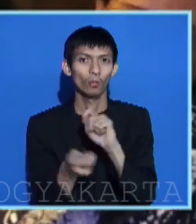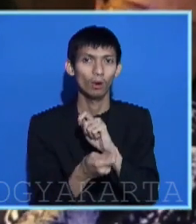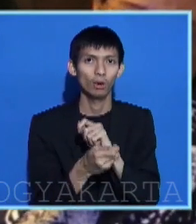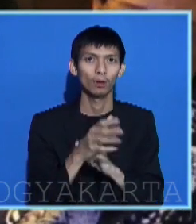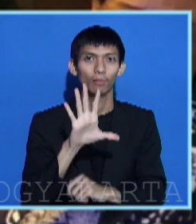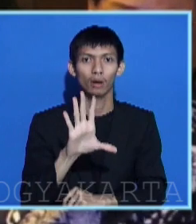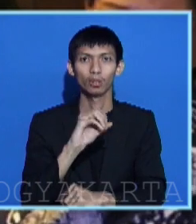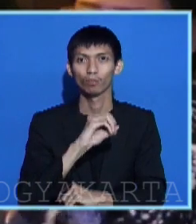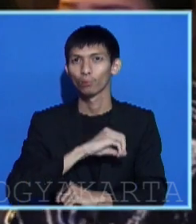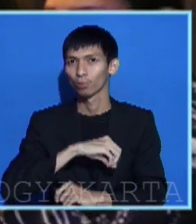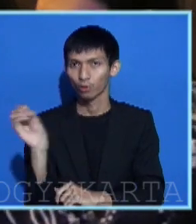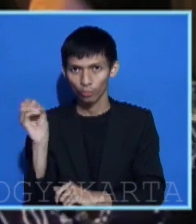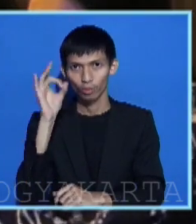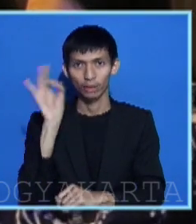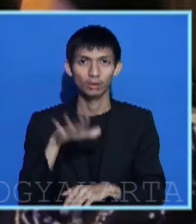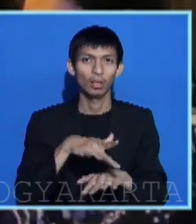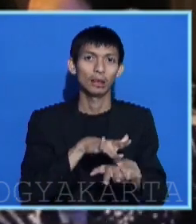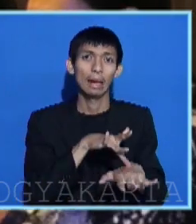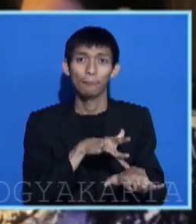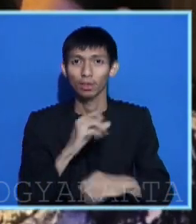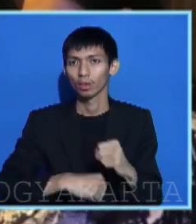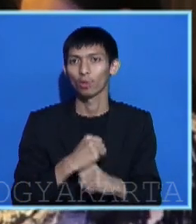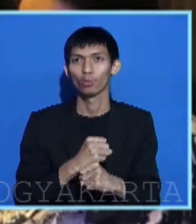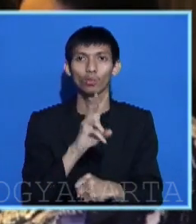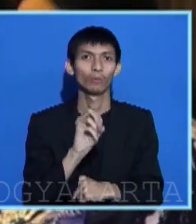Desa sangat tertinggal di tahun